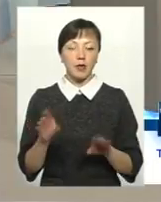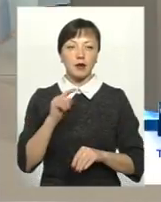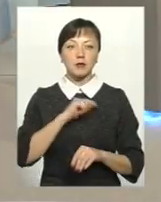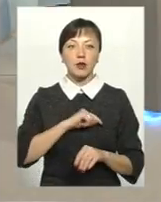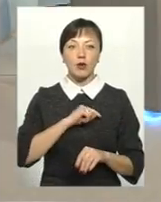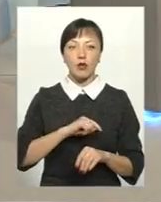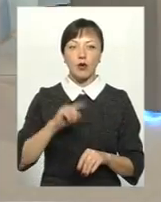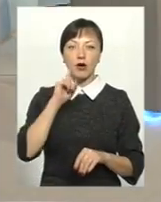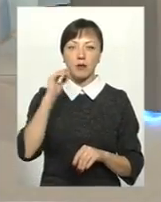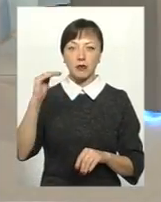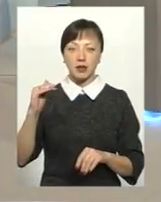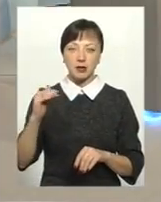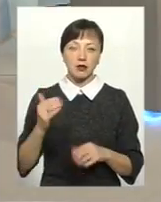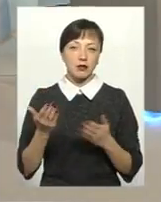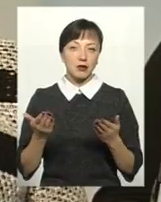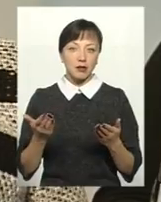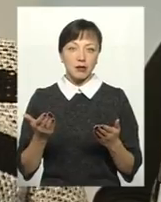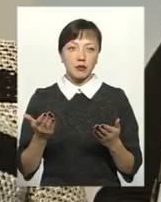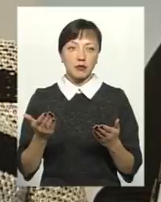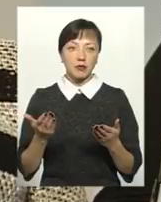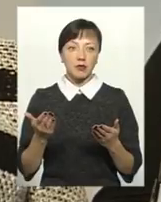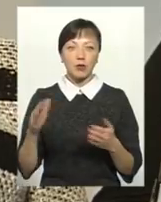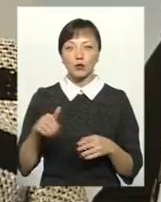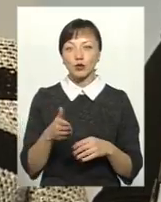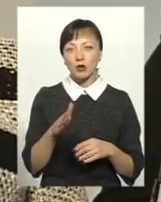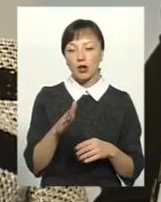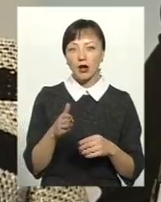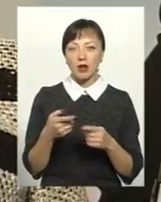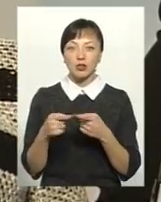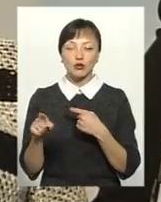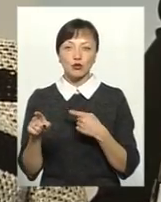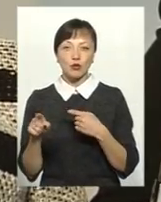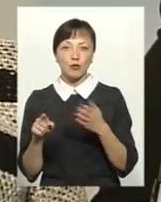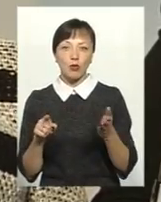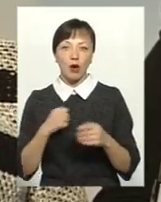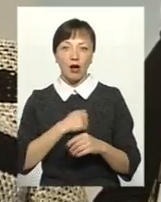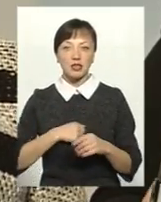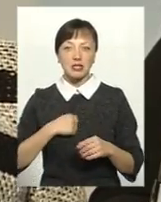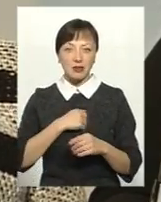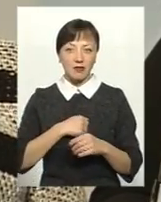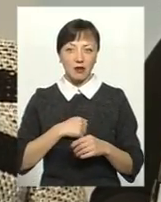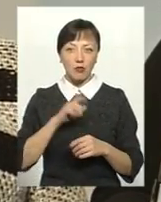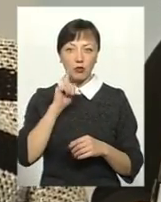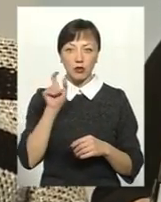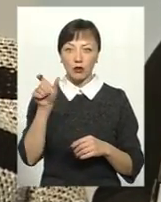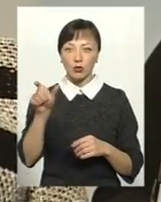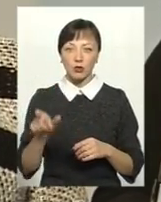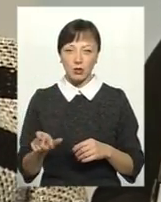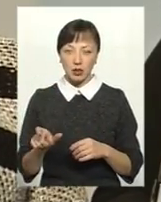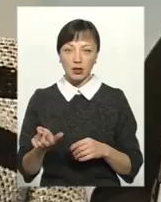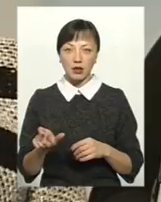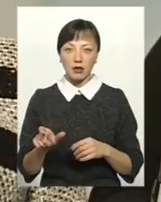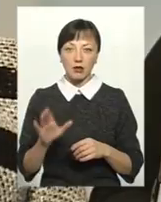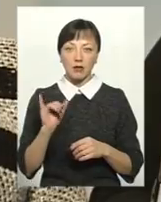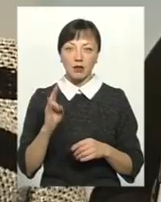психологія підлітка, вона достатньо з однієї сторони гнучка, а з іншої сторони вона агресивна. Тобто молода людина, підліток,